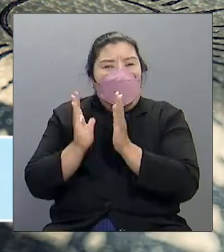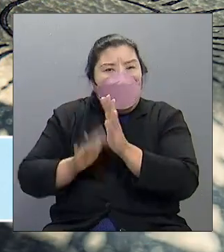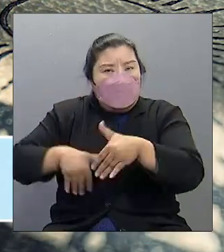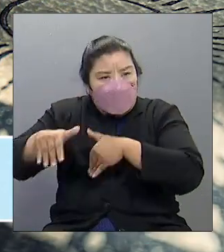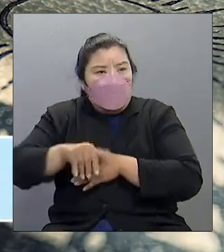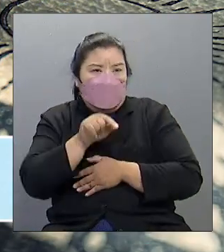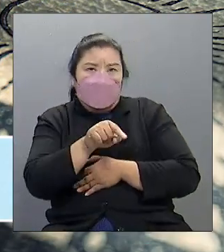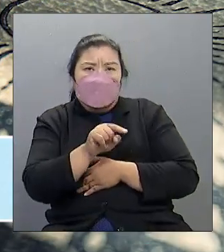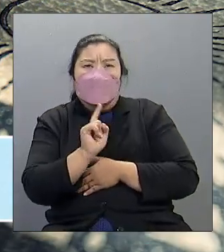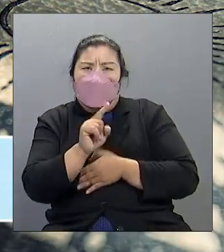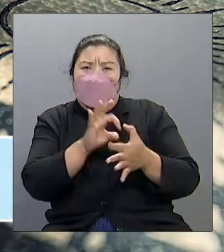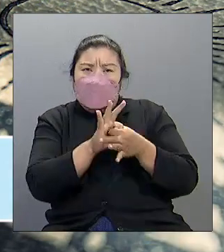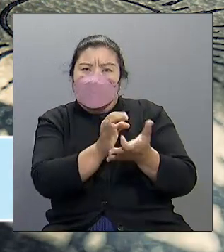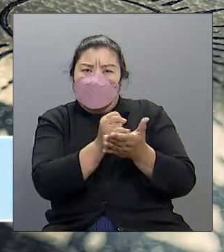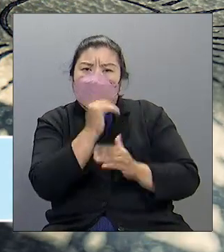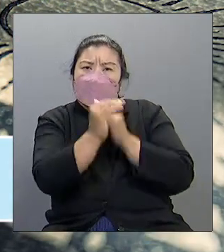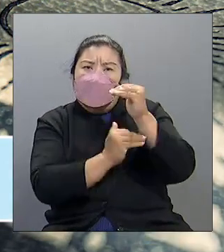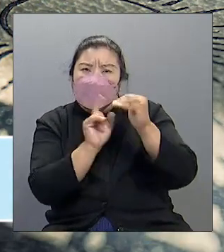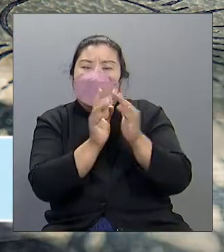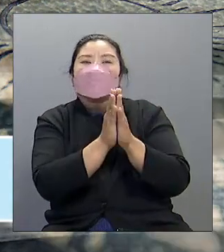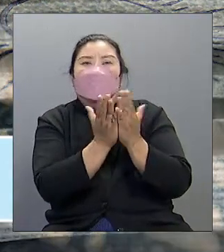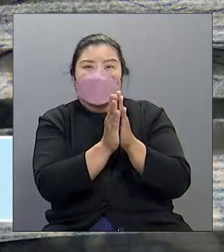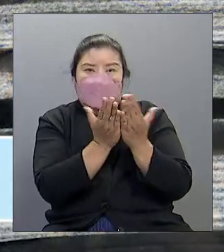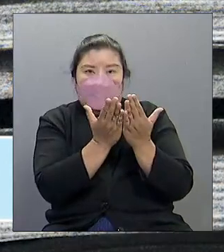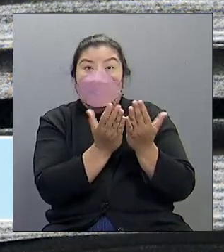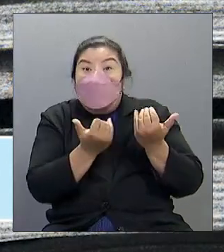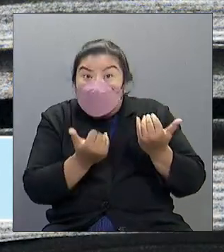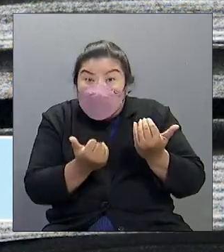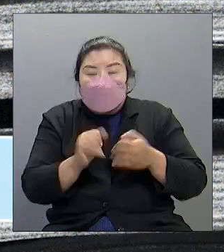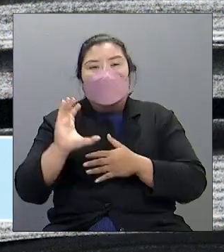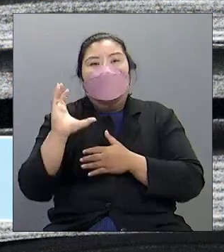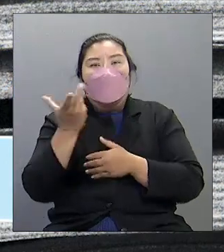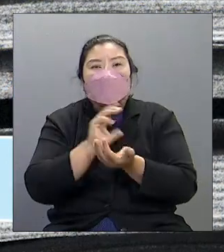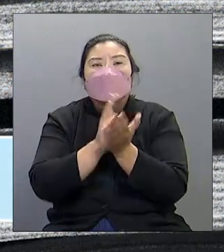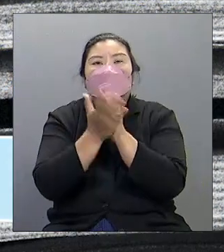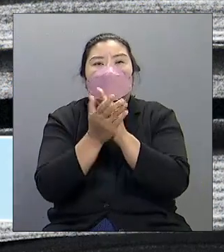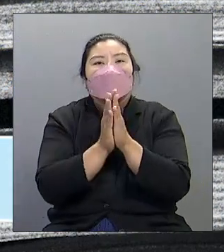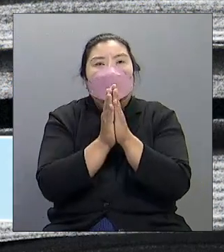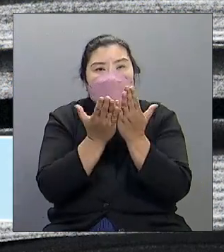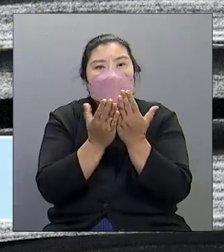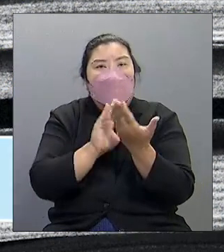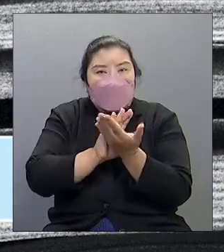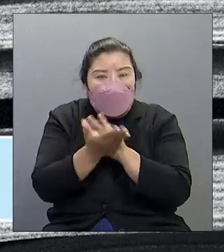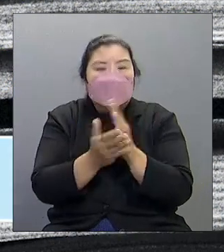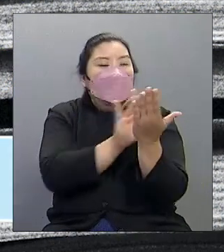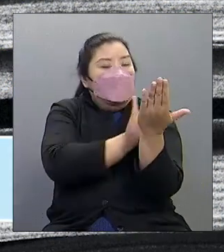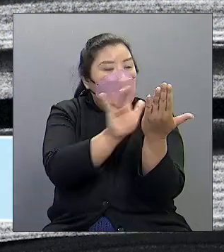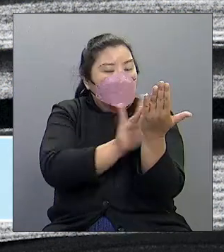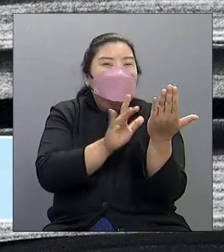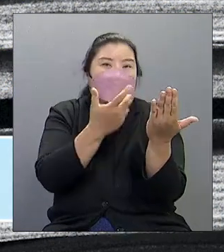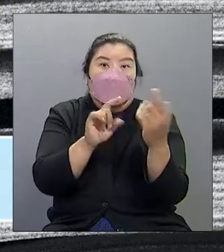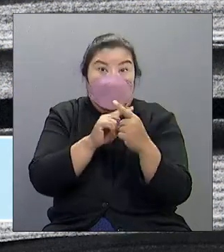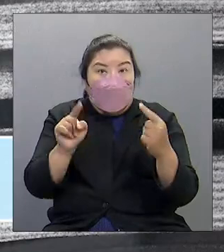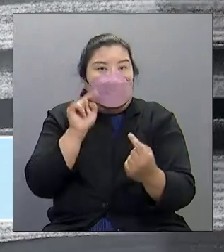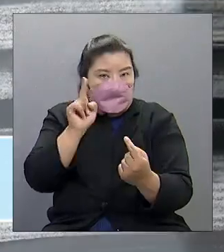่เหนจับพนวาเป็ั้งสือเแะถงแ้วใยุคนี้ปัจุบันการอานนั้สือจะเปลี่ยนไปในรปแบของแลตฟอมกอ่แบบ Digitalแต่นงสือนั้นมจ